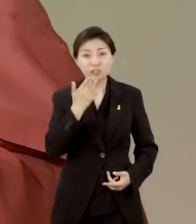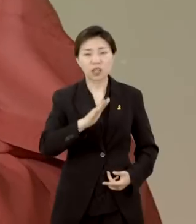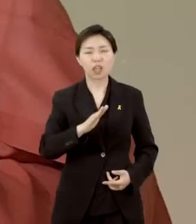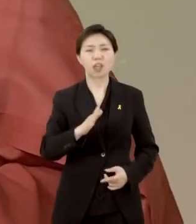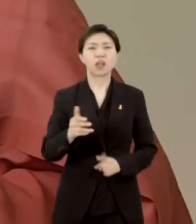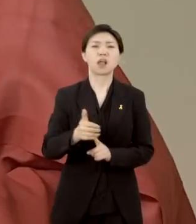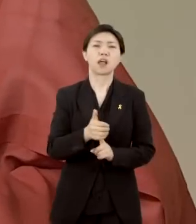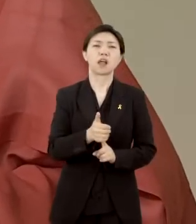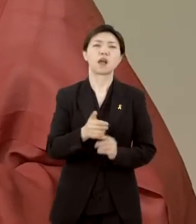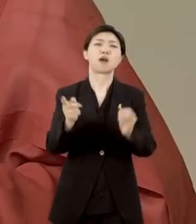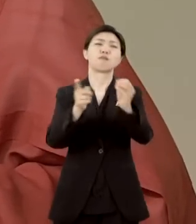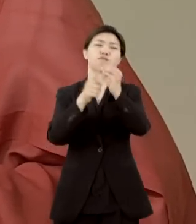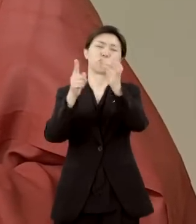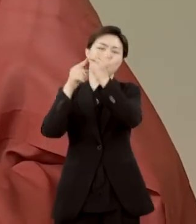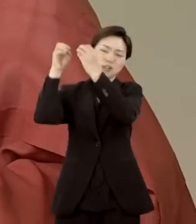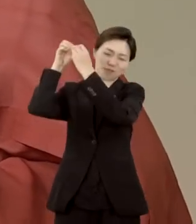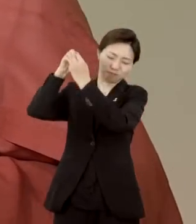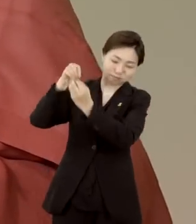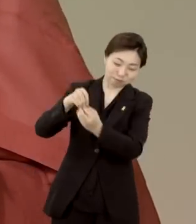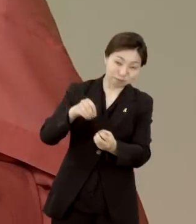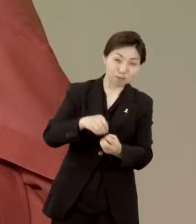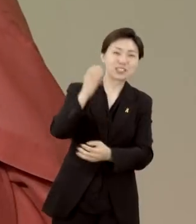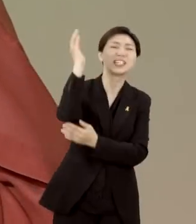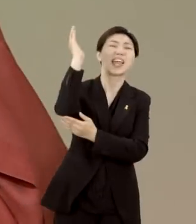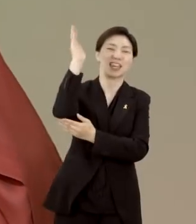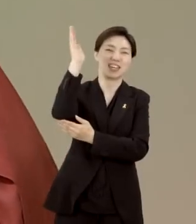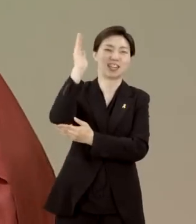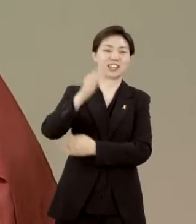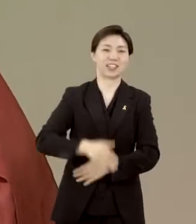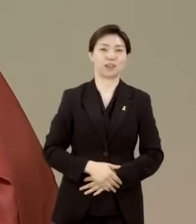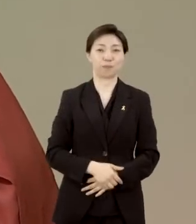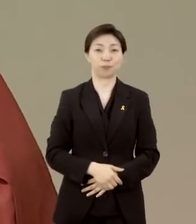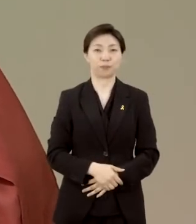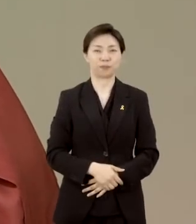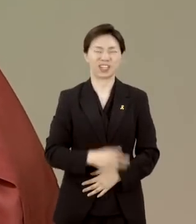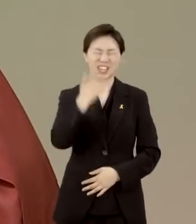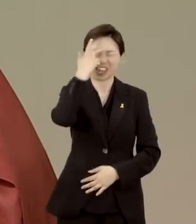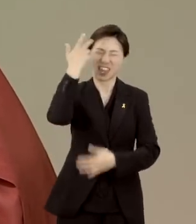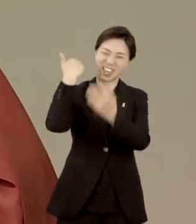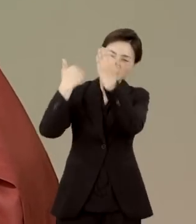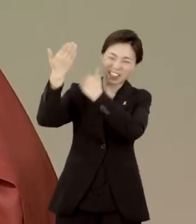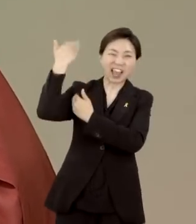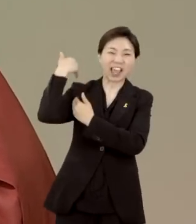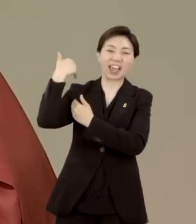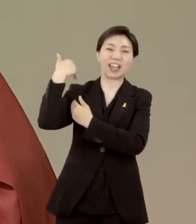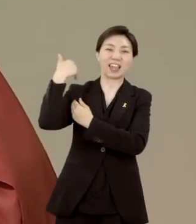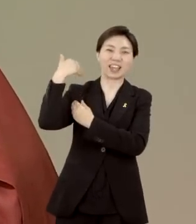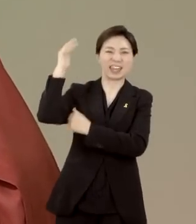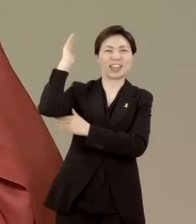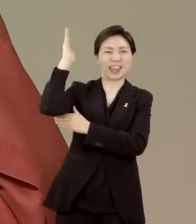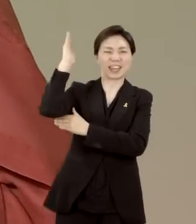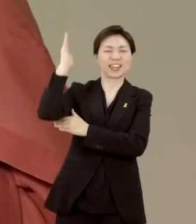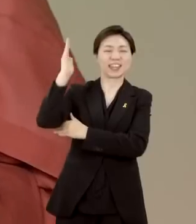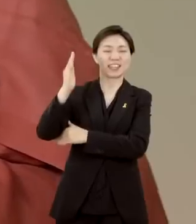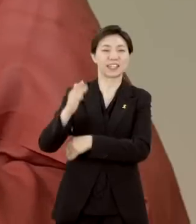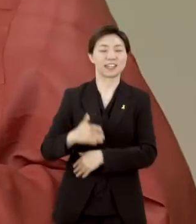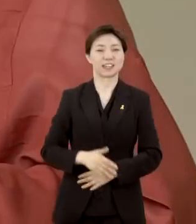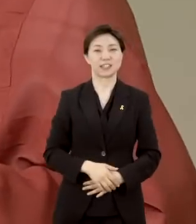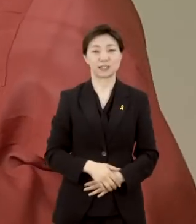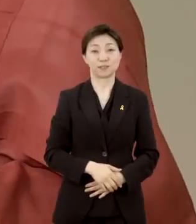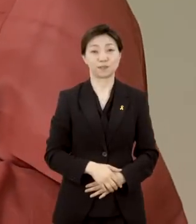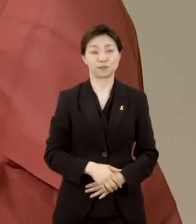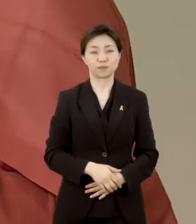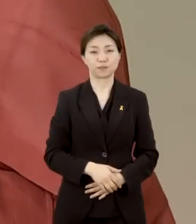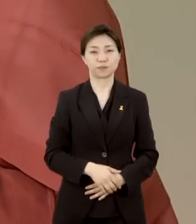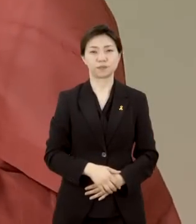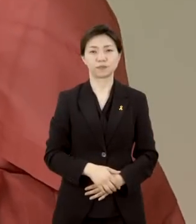불교 설화의 입장에서 봤을 때 옛날 옛적에 이야기 속으로 같은 그런 호랑이